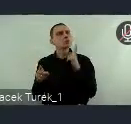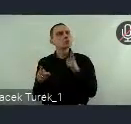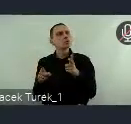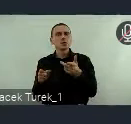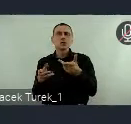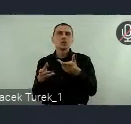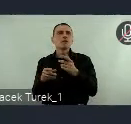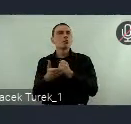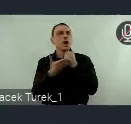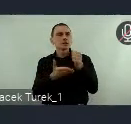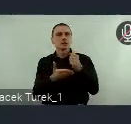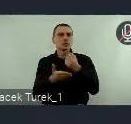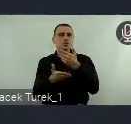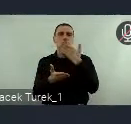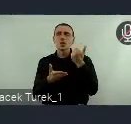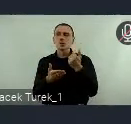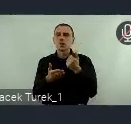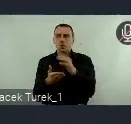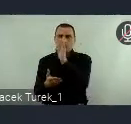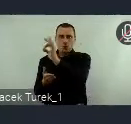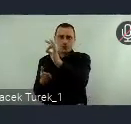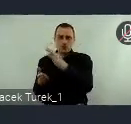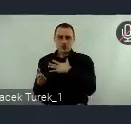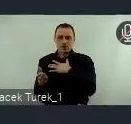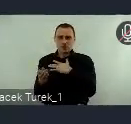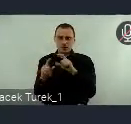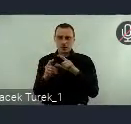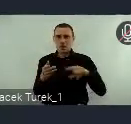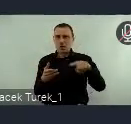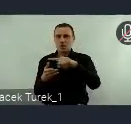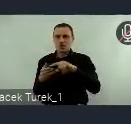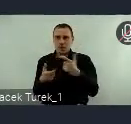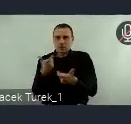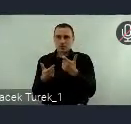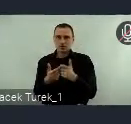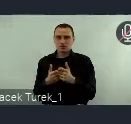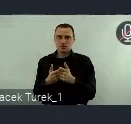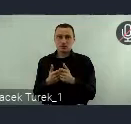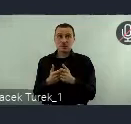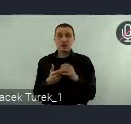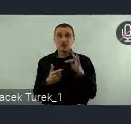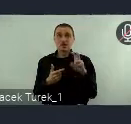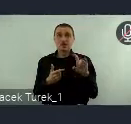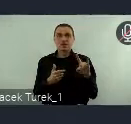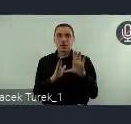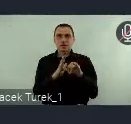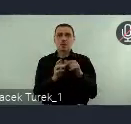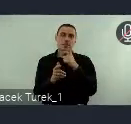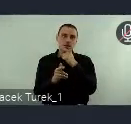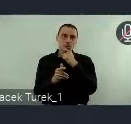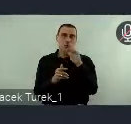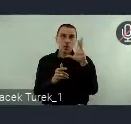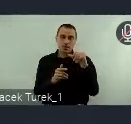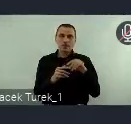dotacji bo nasz obiekt jest rakietę niedostępny zróbcie w innym No to by mogli w Tychach zrobić bo tam jest dostępne albo w Bydgoszczy świetne lodowisko